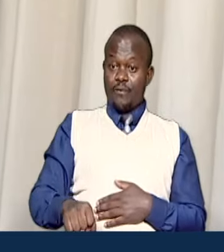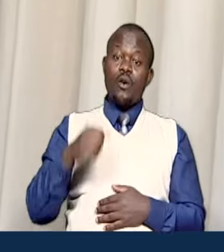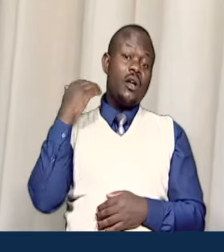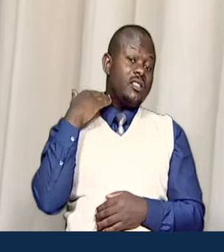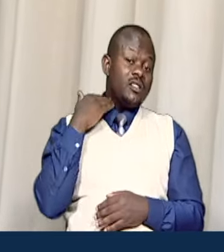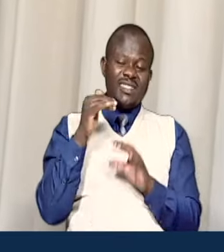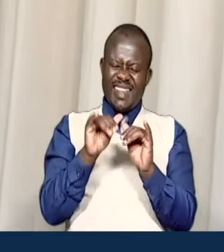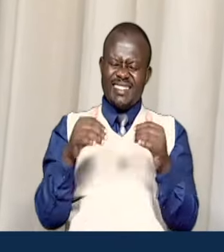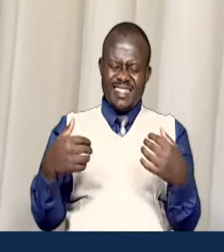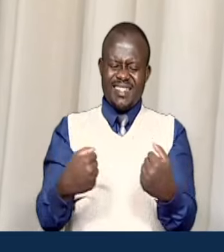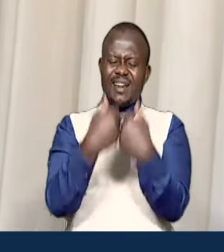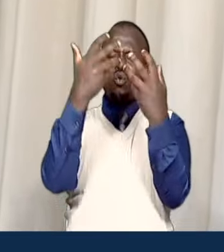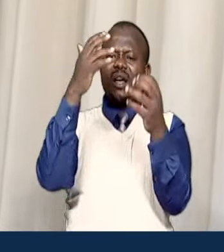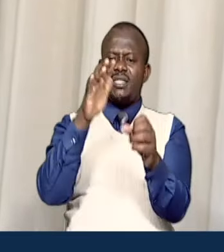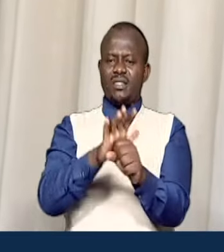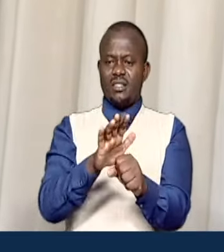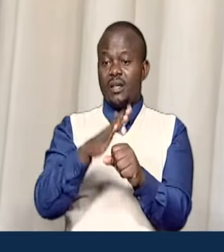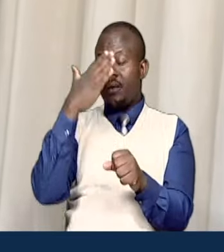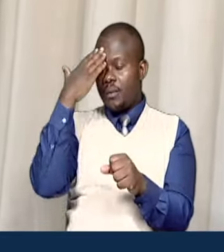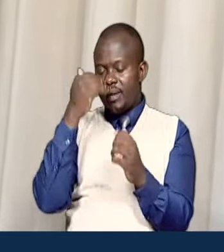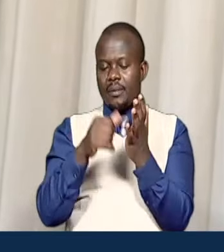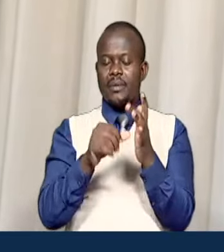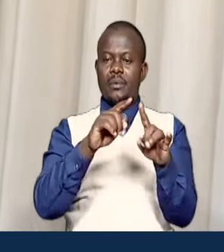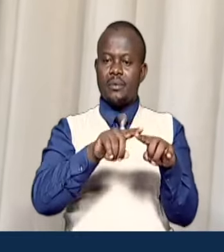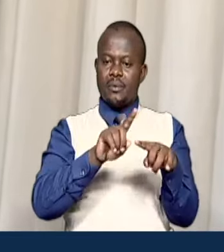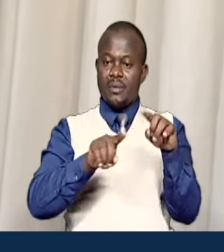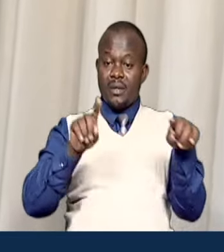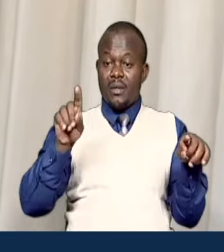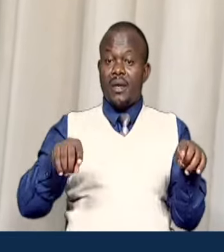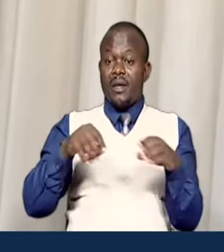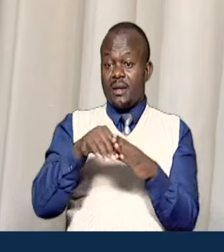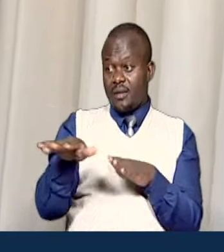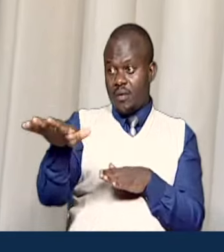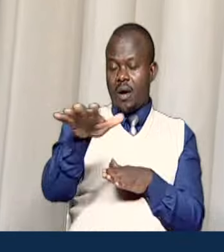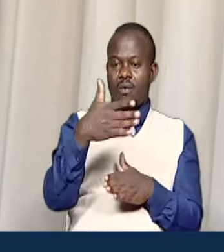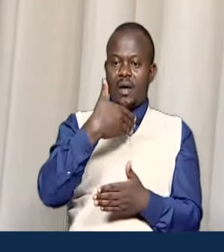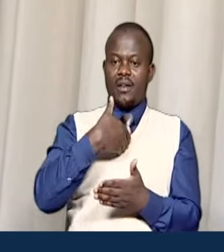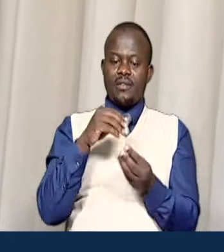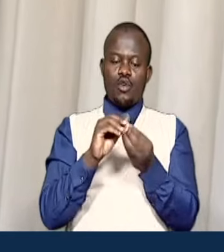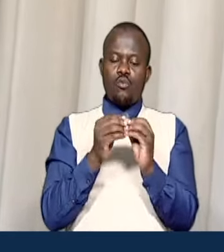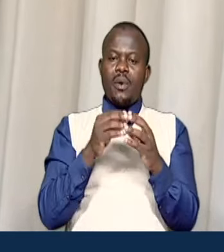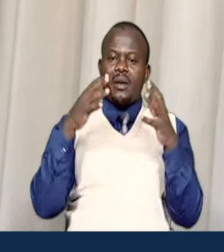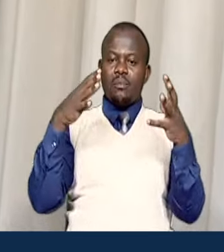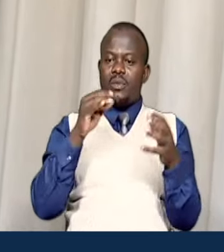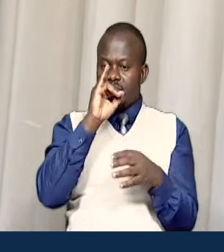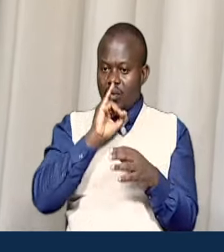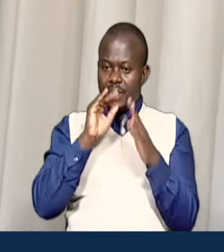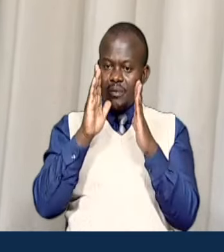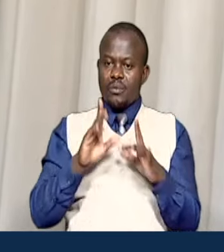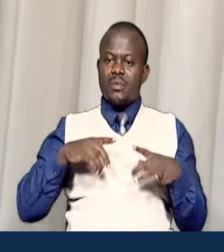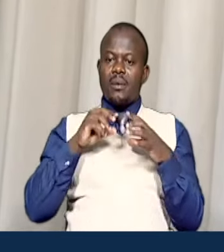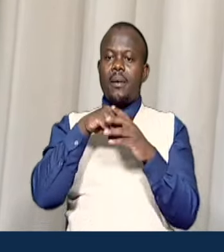yahasize ingaruka nyinshi kubera impamvu zitandukanye, zirimo kuba ariyo ntara yari ifite umubare munini w'Abatutsi